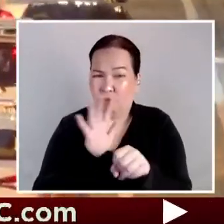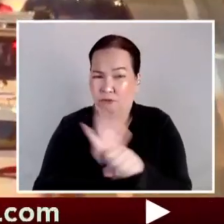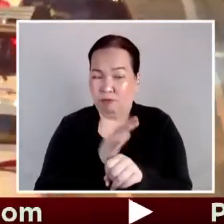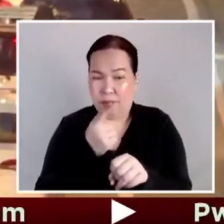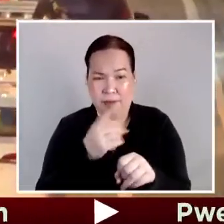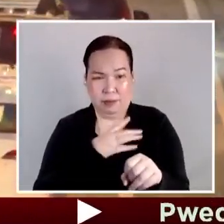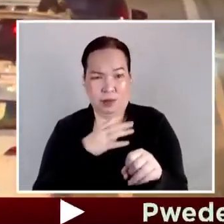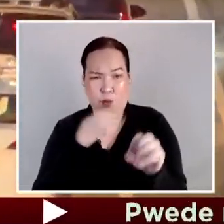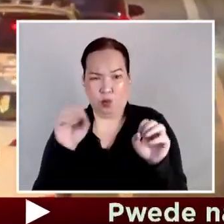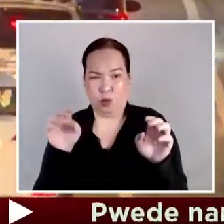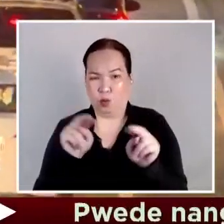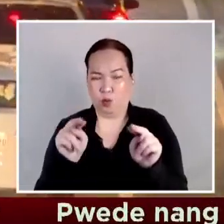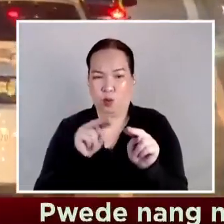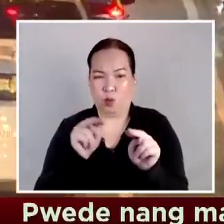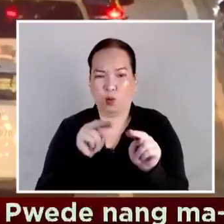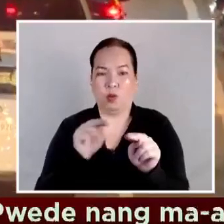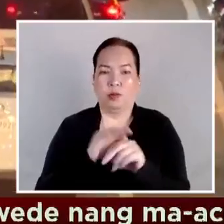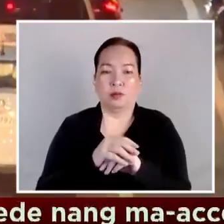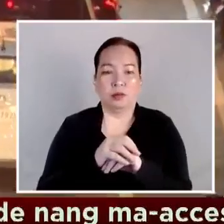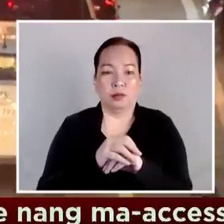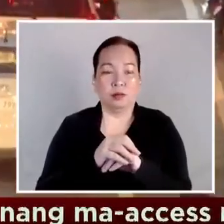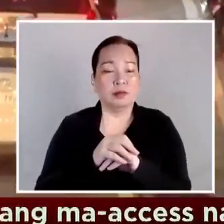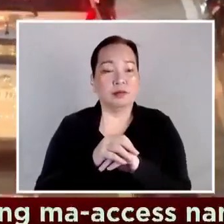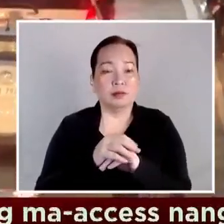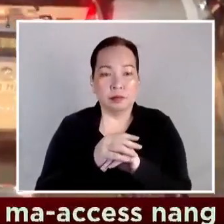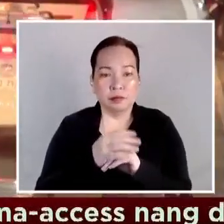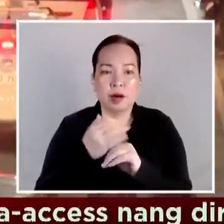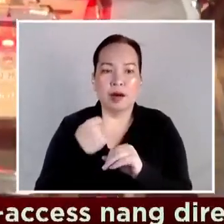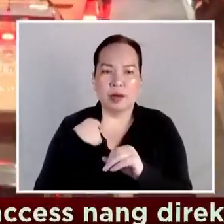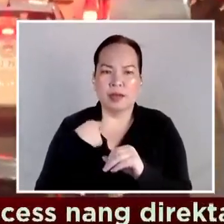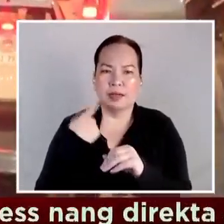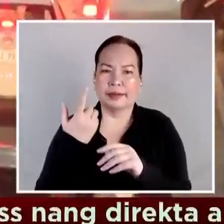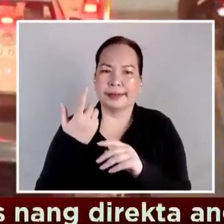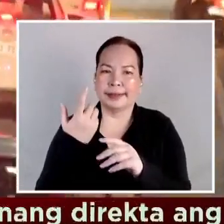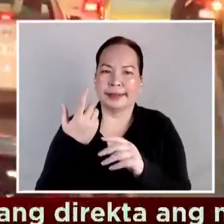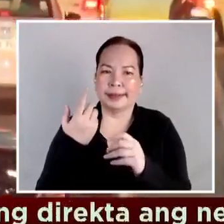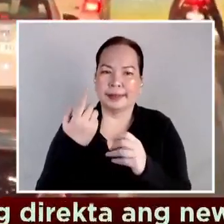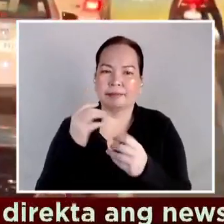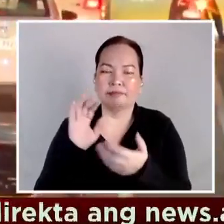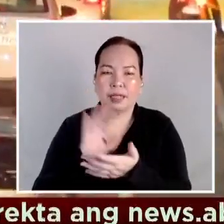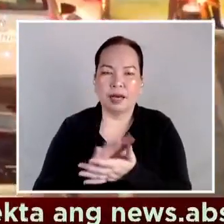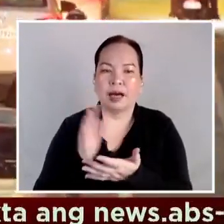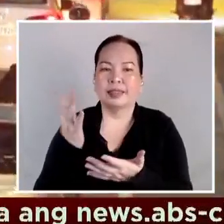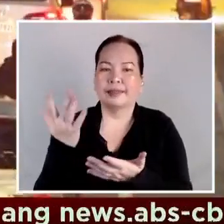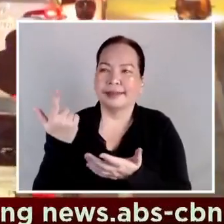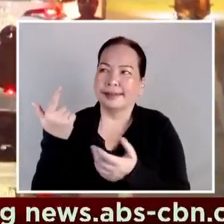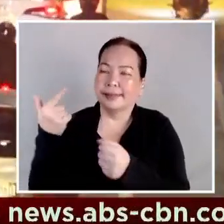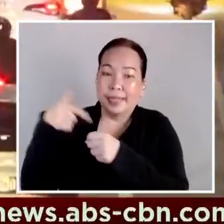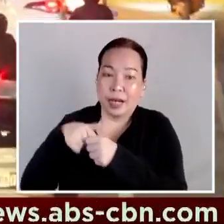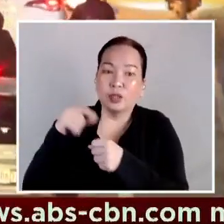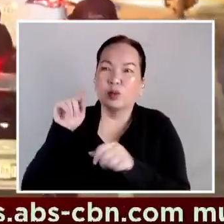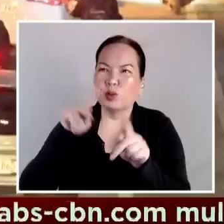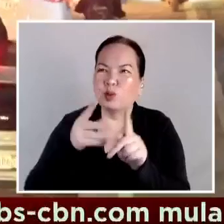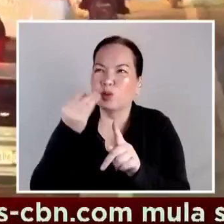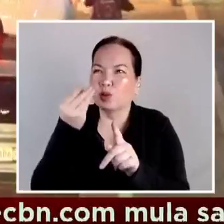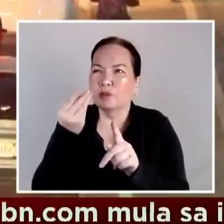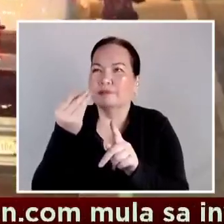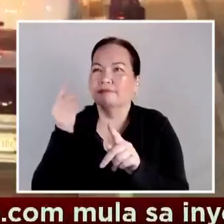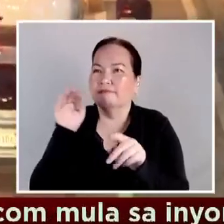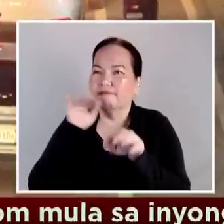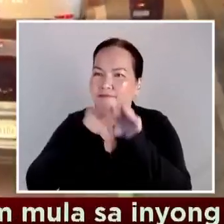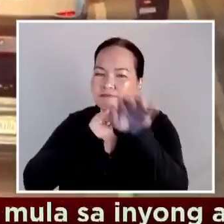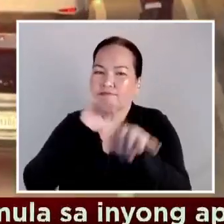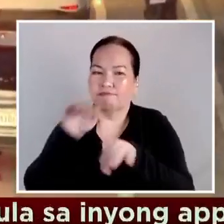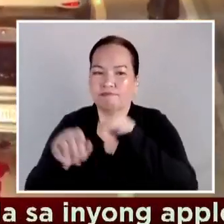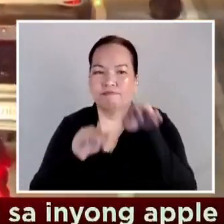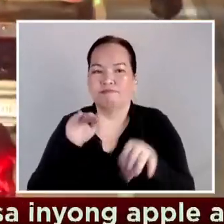ito dahil ayon sa kanila ay dahil na rin ito sa mataas na presyo ng produktong petrolyo. Kaya dagdag nila ay hindi pa nila nakikita na